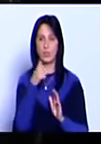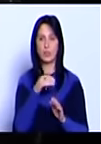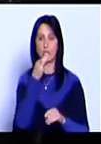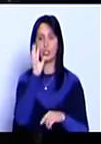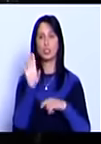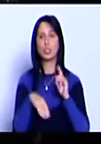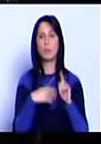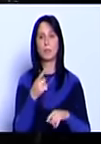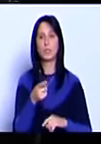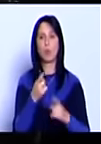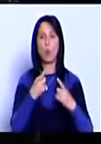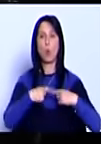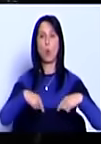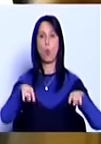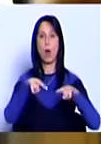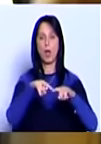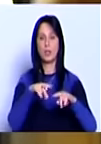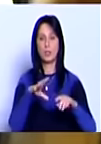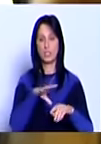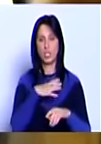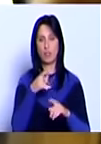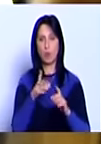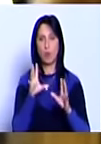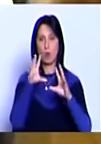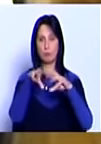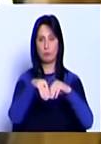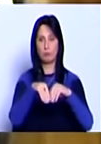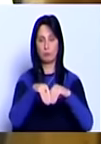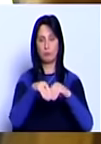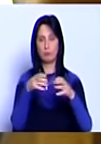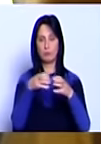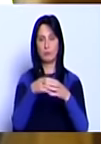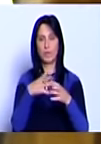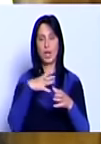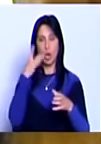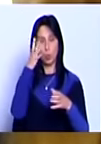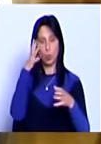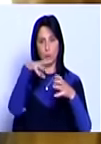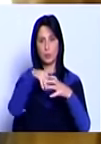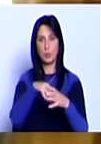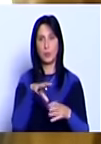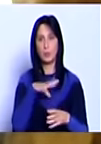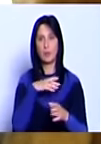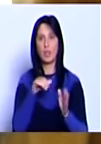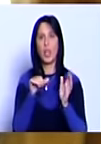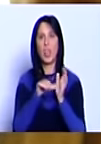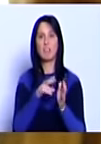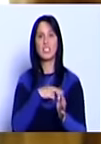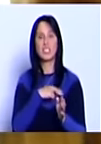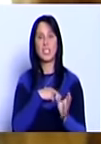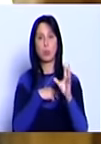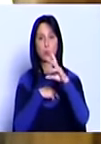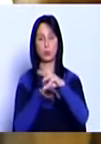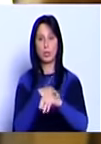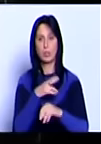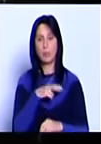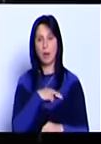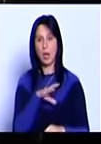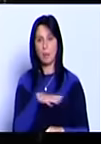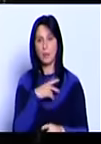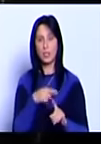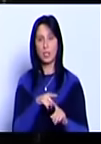შემდეგ კოალიციის ფარგლებში, კოალიციის კონფიგურაციასთან ერთად, ქართულ ოცნებასთან ერთად 6 დეპუტატით იყავით წარმოდგენილი